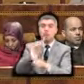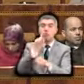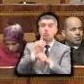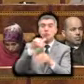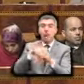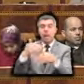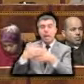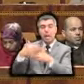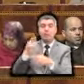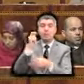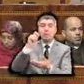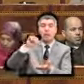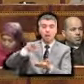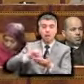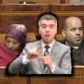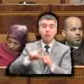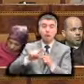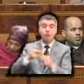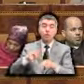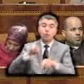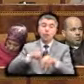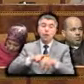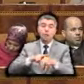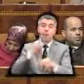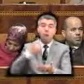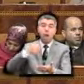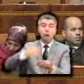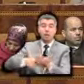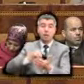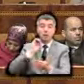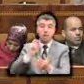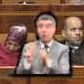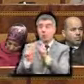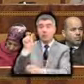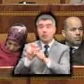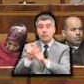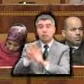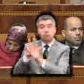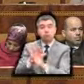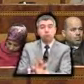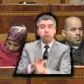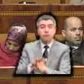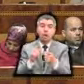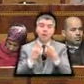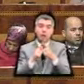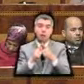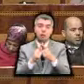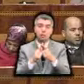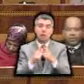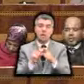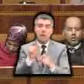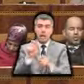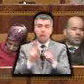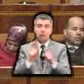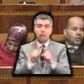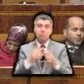بحيث دخل قائد دار الشاوي وعنف ذوي الحقوق اللي احتجوا عليه واختلق مجموعة من